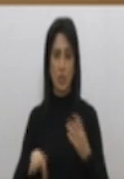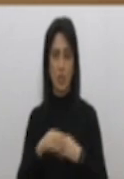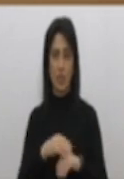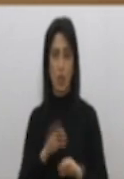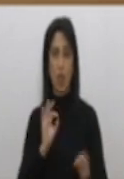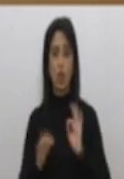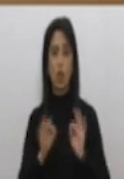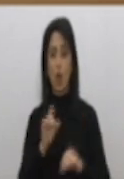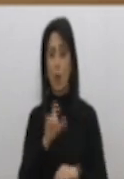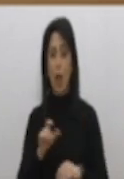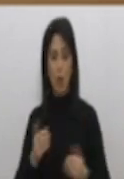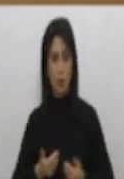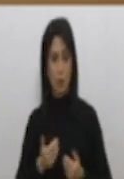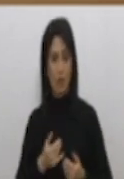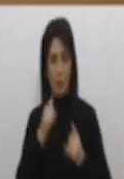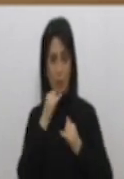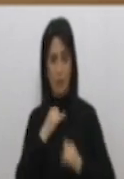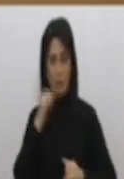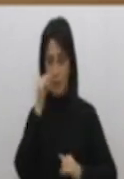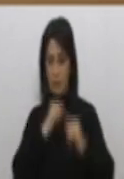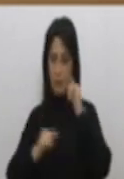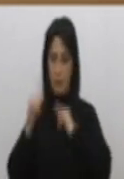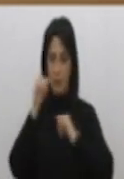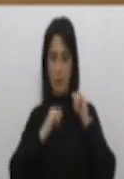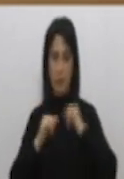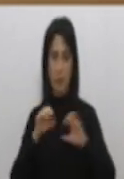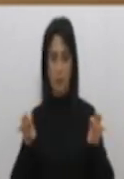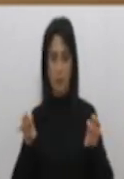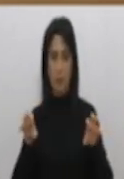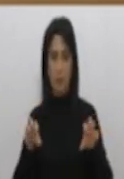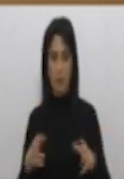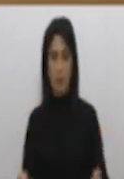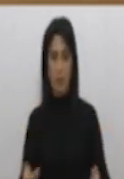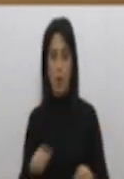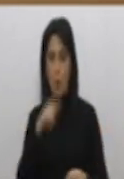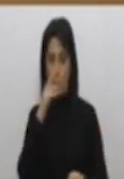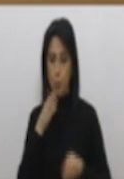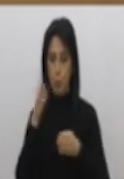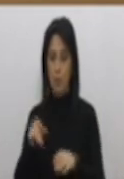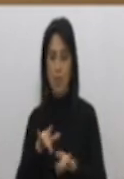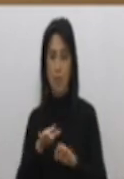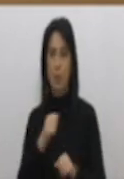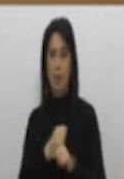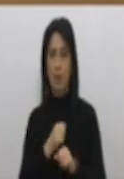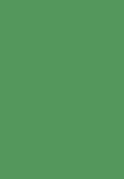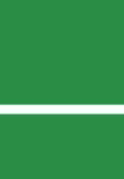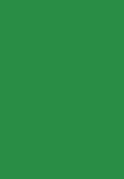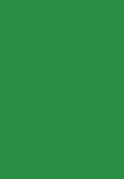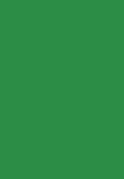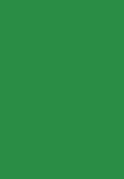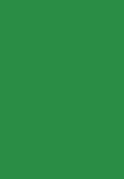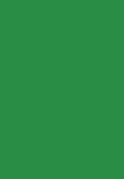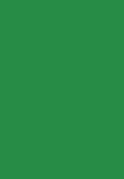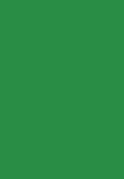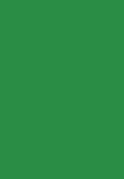ნორმალურ ადამიანებს პერმანენტულად პრორუსულ საქმეებს გვაკეთებინებს. მადლობა ყურადღებისთვის.